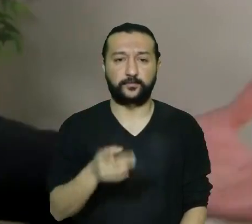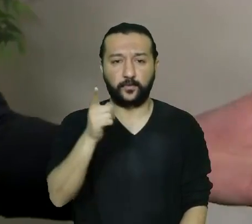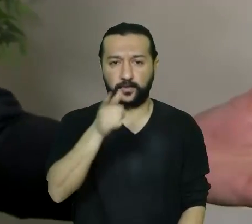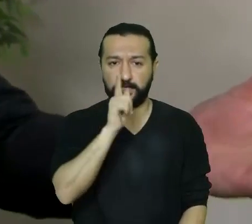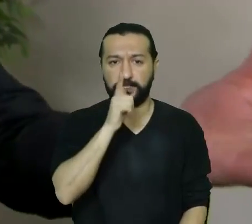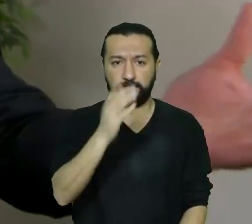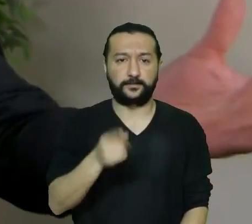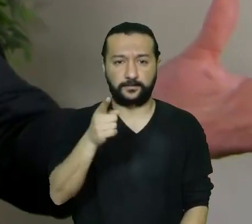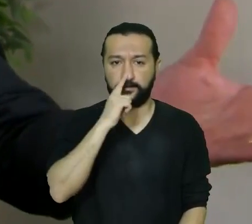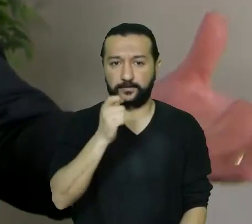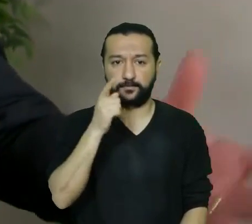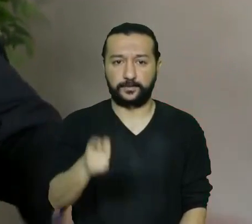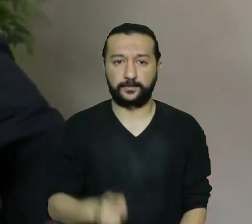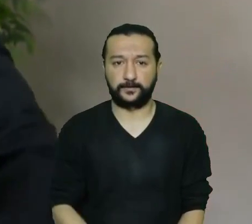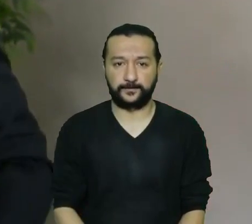O ses nasıl bir ses ya?